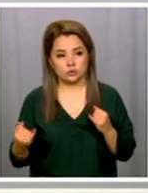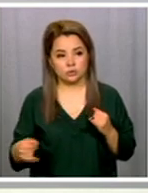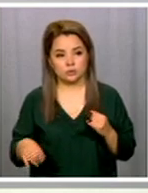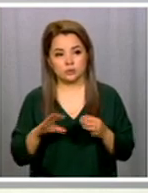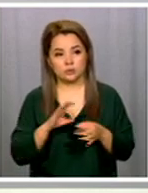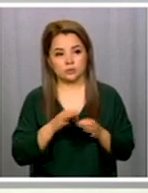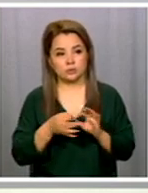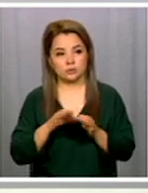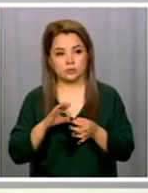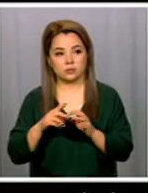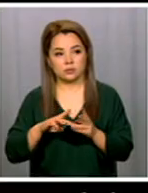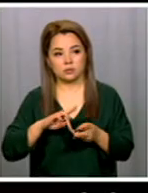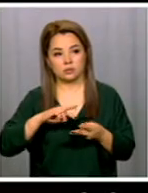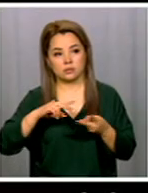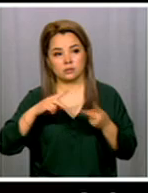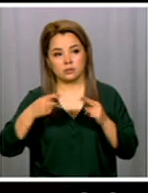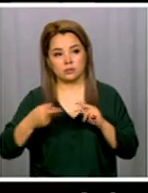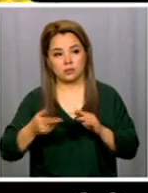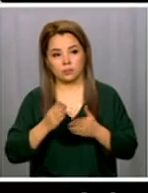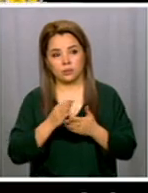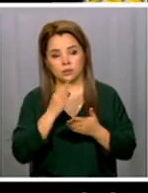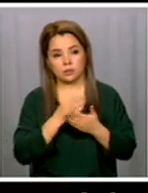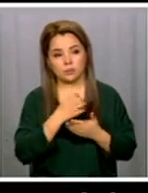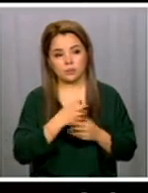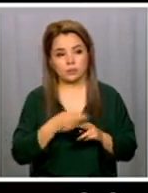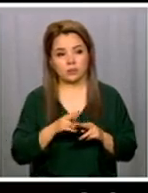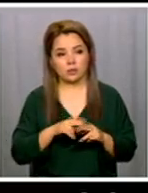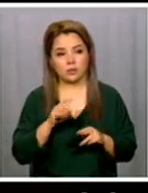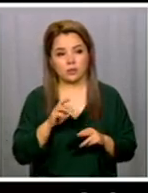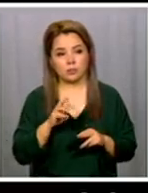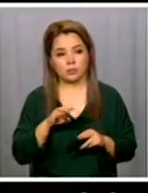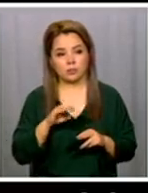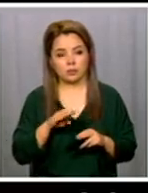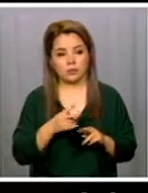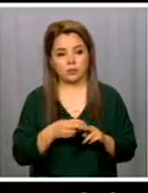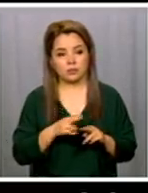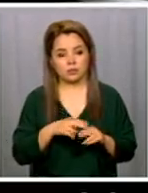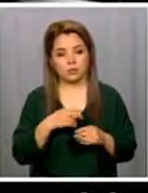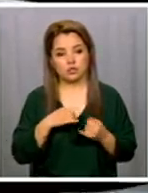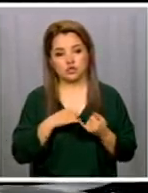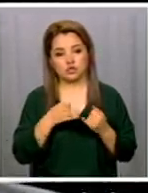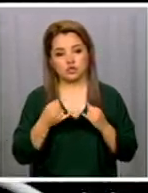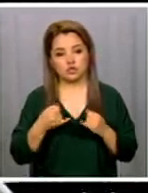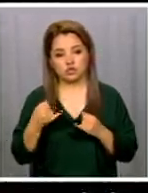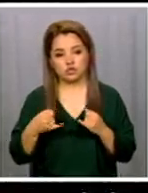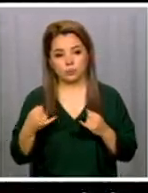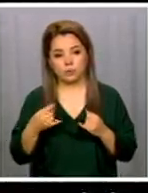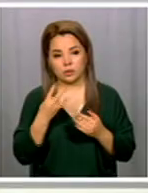яғни хроматидтердің өзі негізінен хроматин жіпшелерінен тұрады.